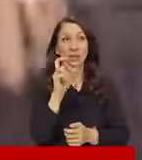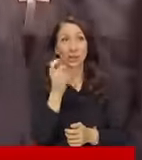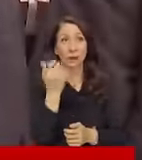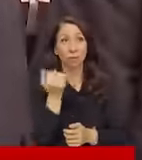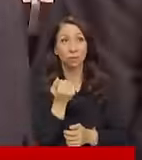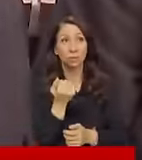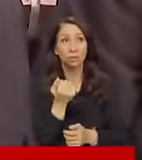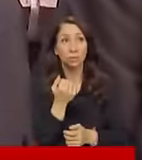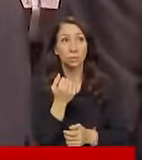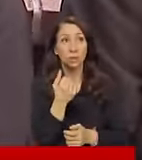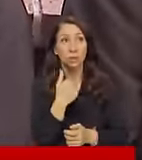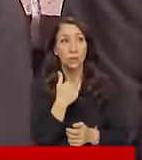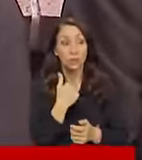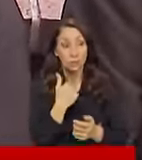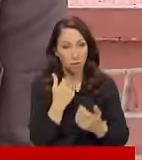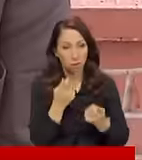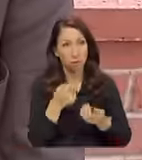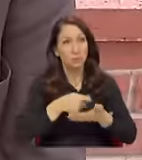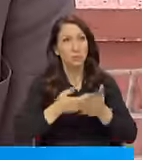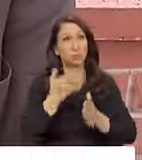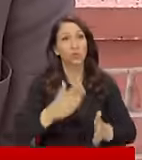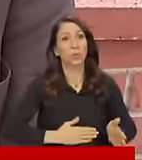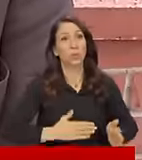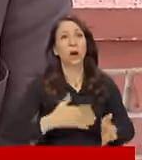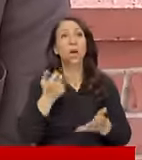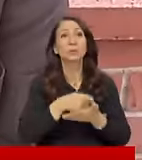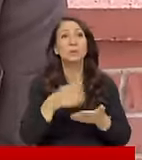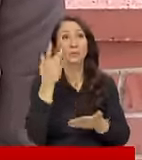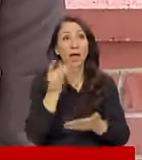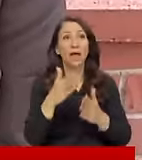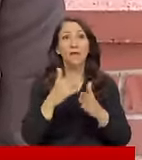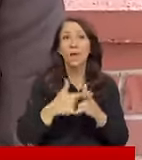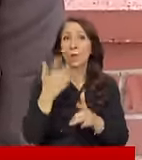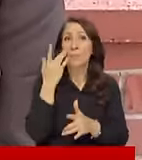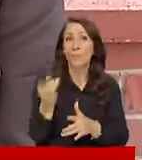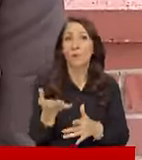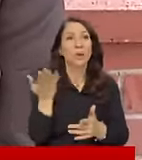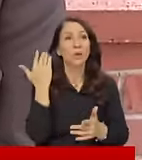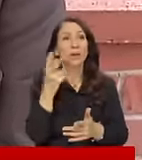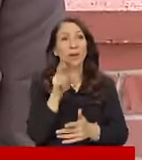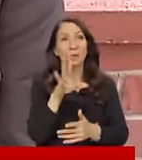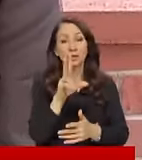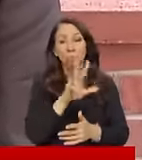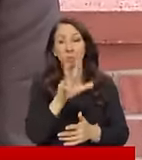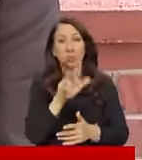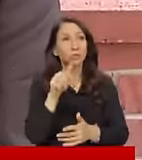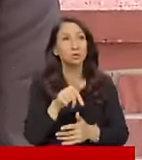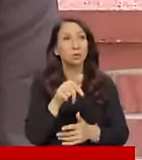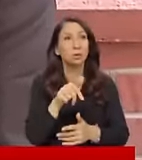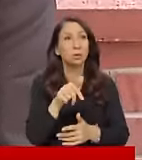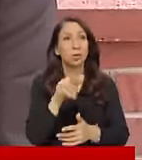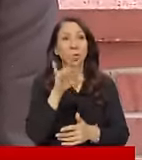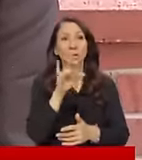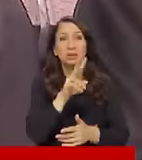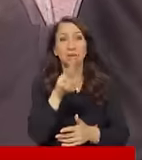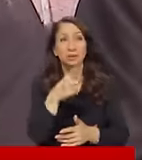alıyordu be. Biz asgari ücreti üstünde alıyordu. Yok, aldığımız maaş belli, ev kiraları belli. Evvelden 25 lira 30 liraydı, şimdi oldu